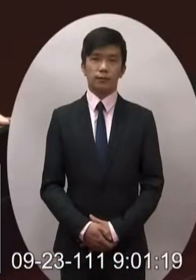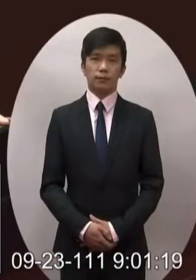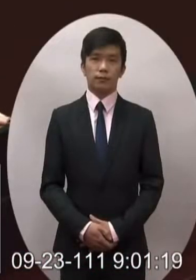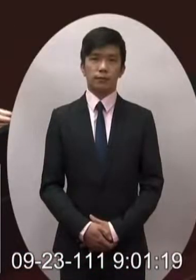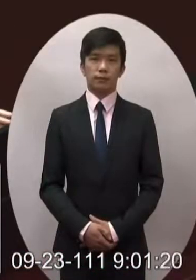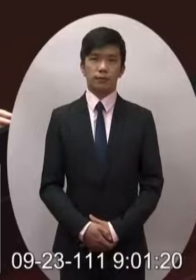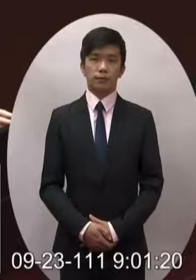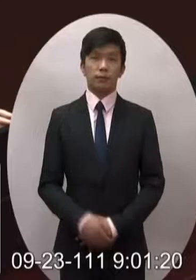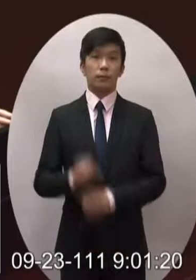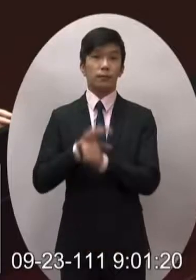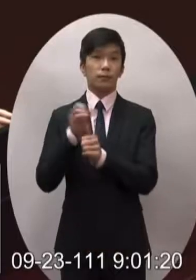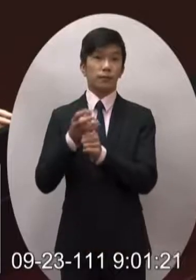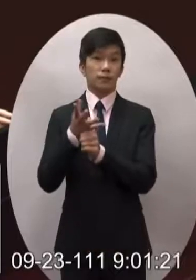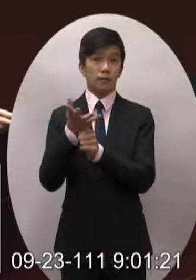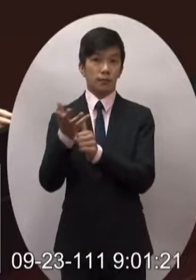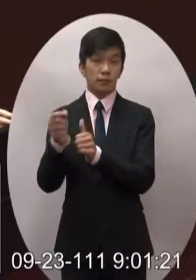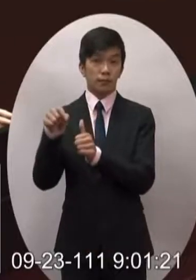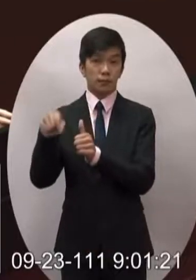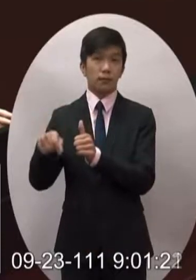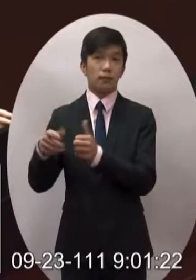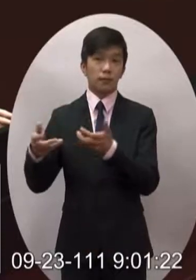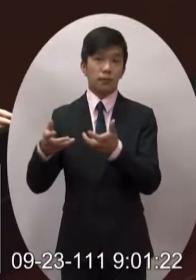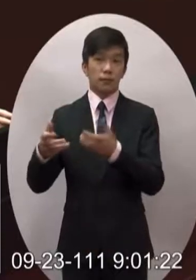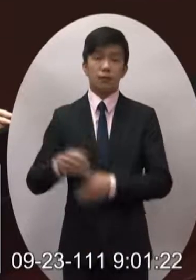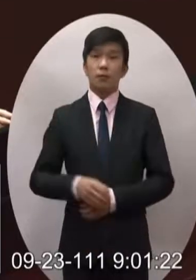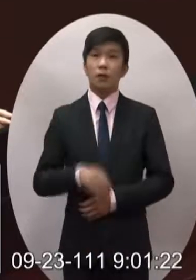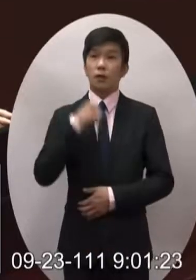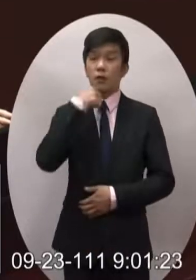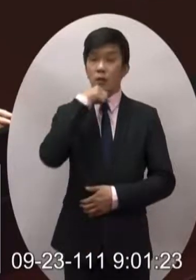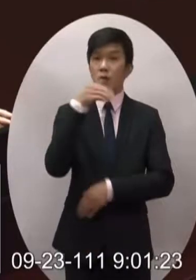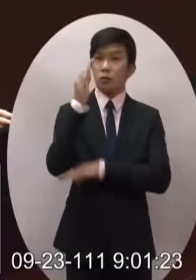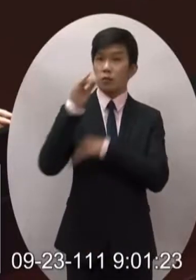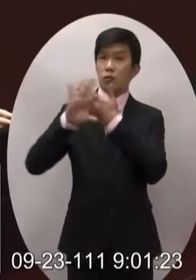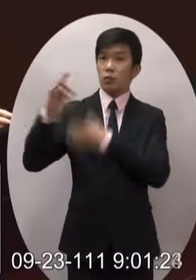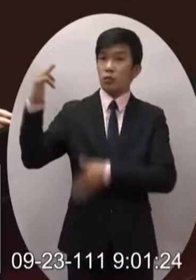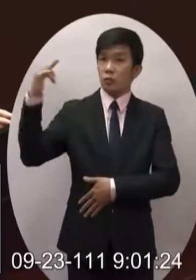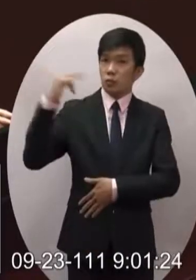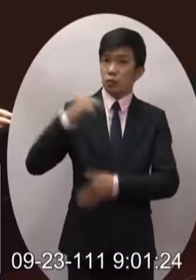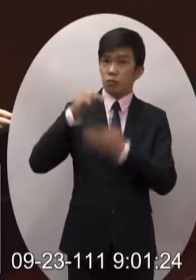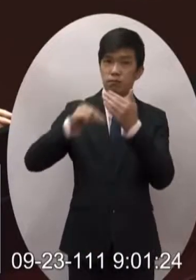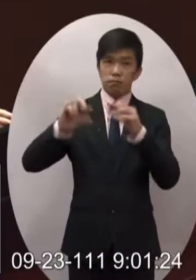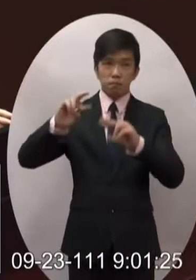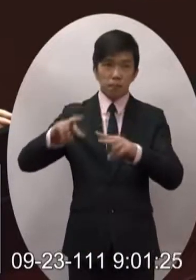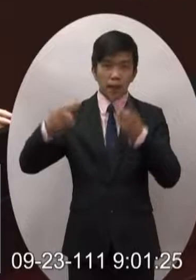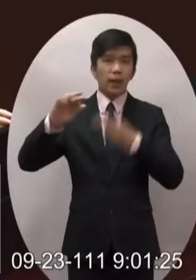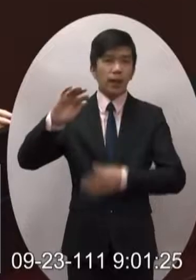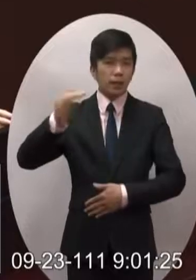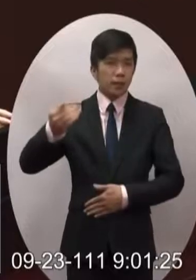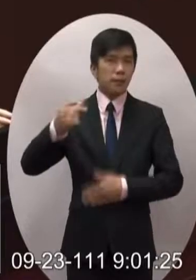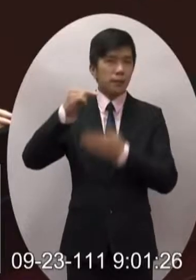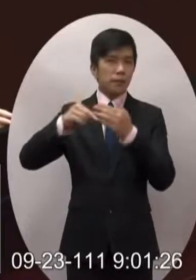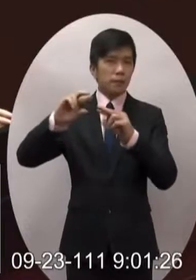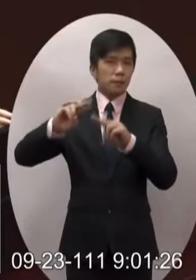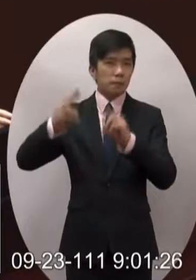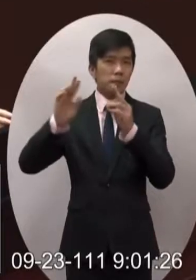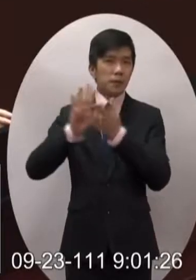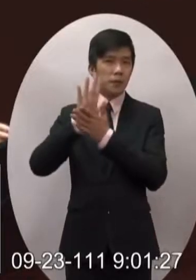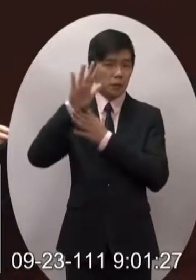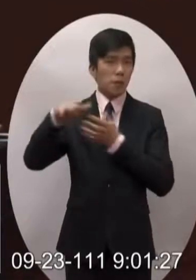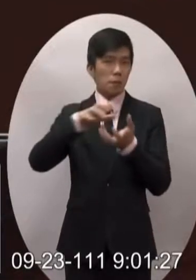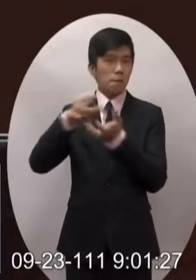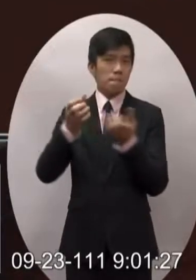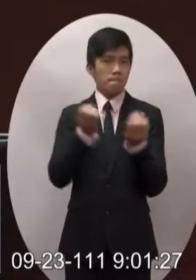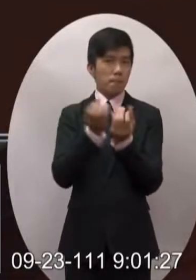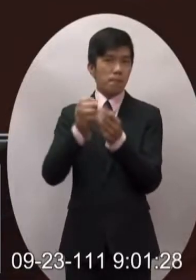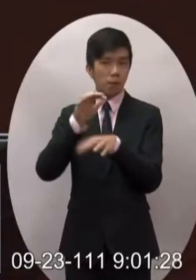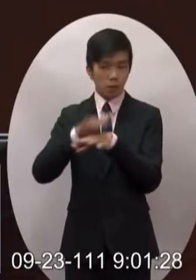新冠疫情流感化，我国政府即将开放边境，但是为了避免开放后的各种乱象，本席要提醒政